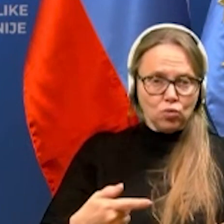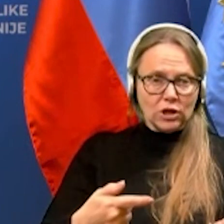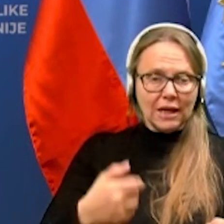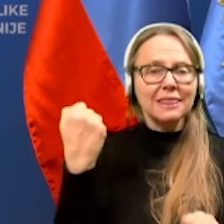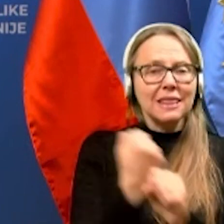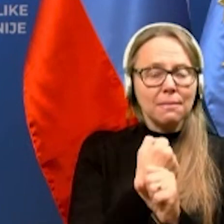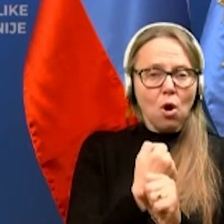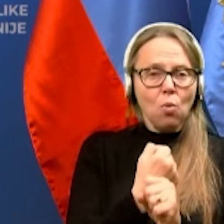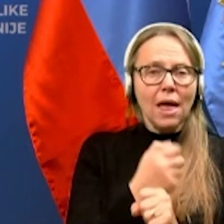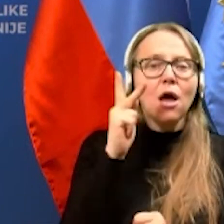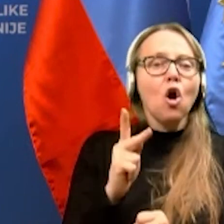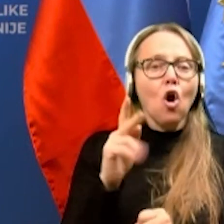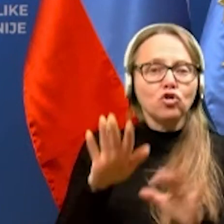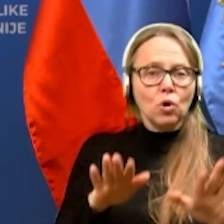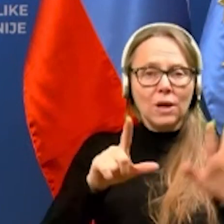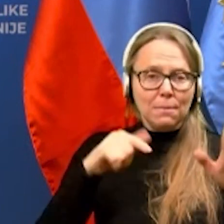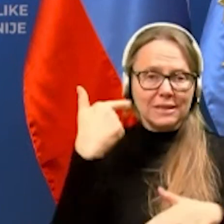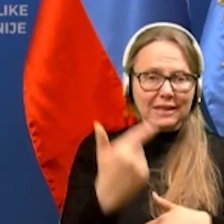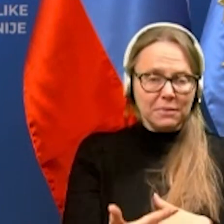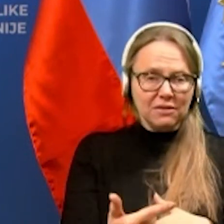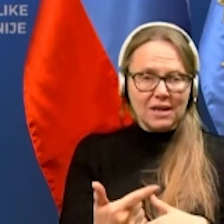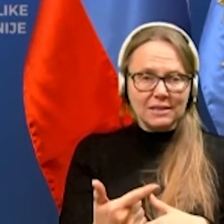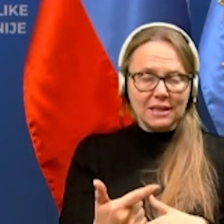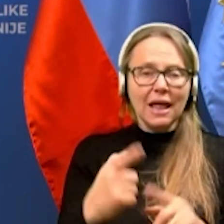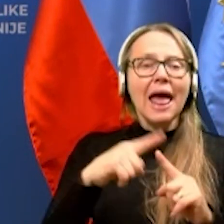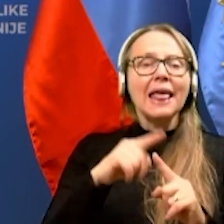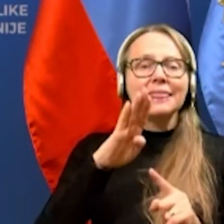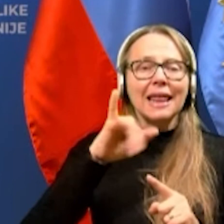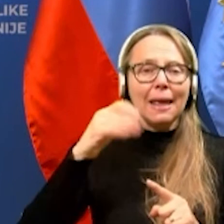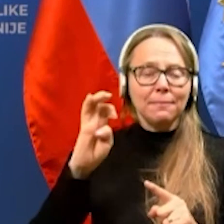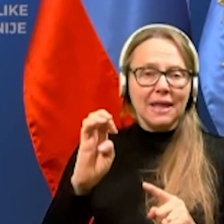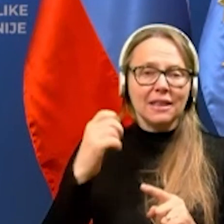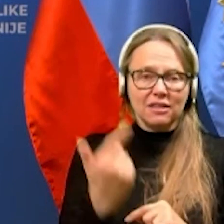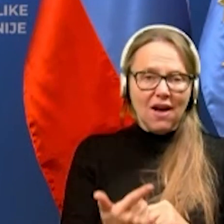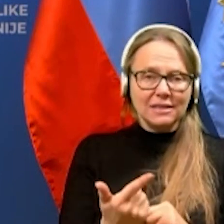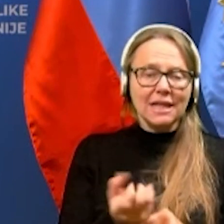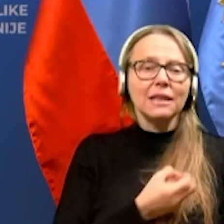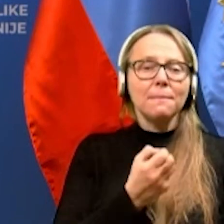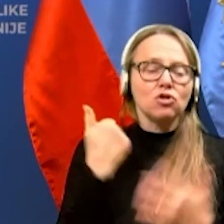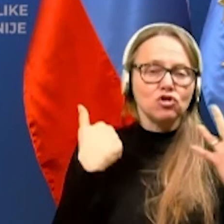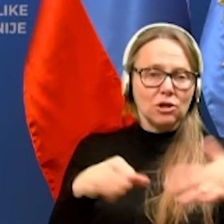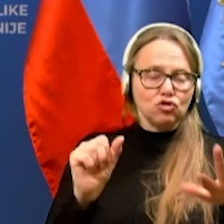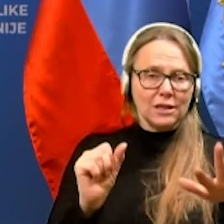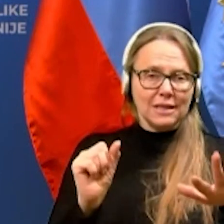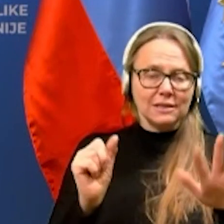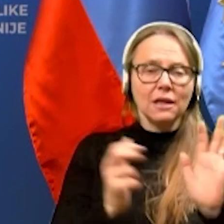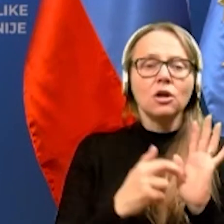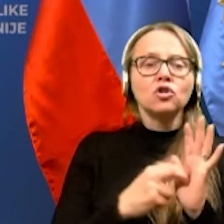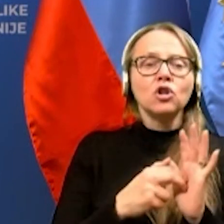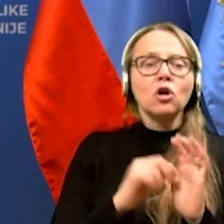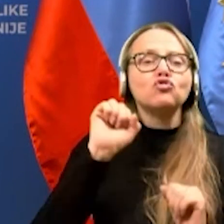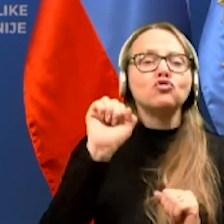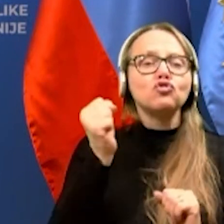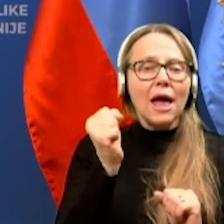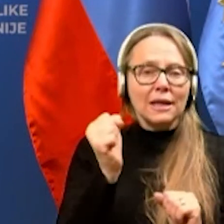in Kočevju po 27, v Trebnjem 20, v Brežicah 16. In še štajerski